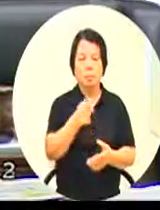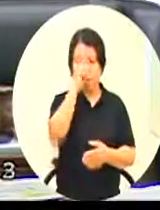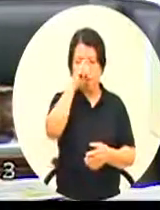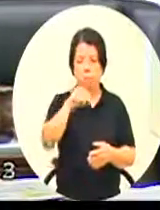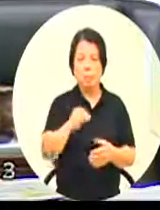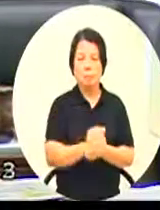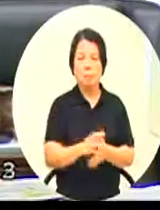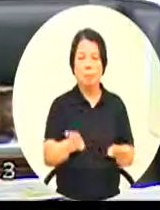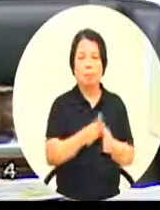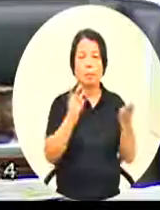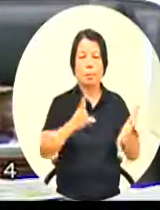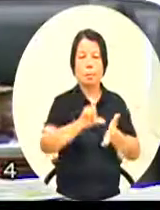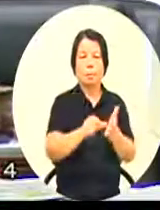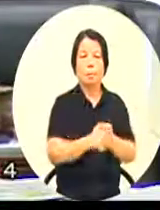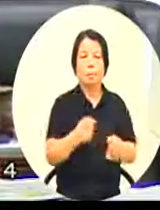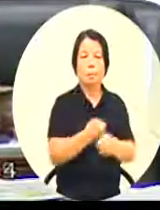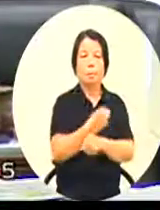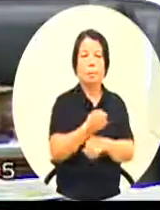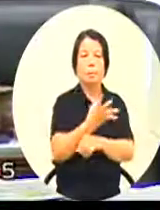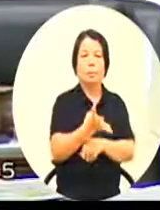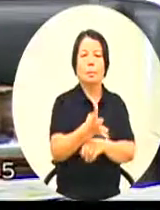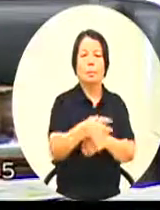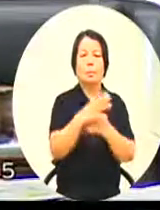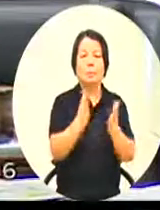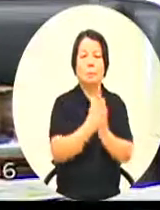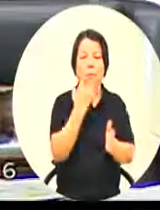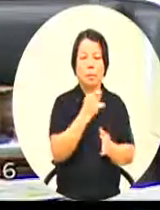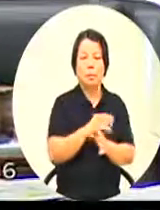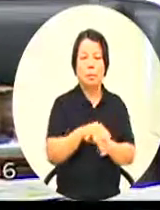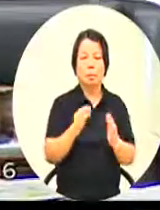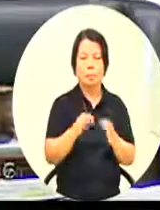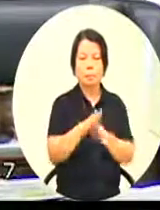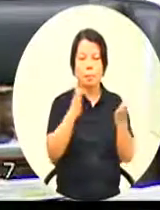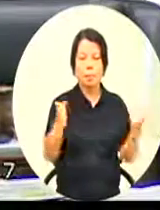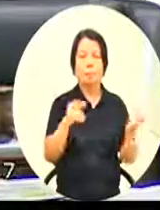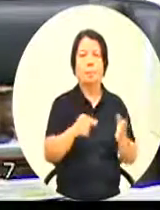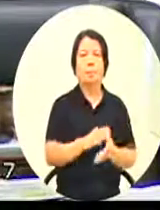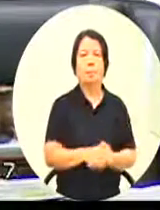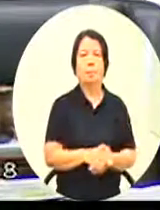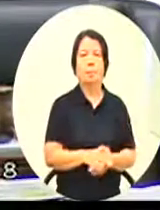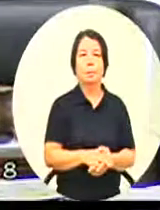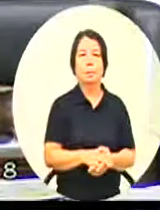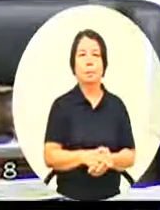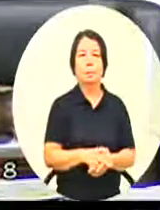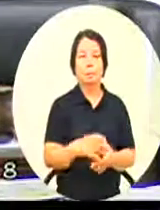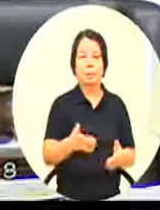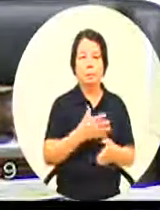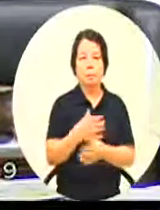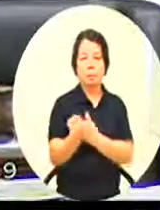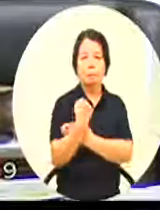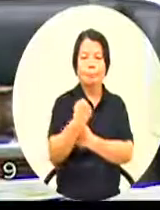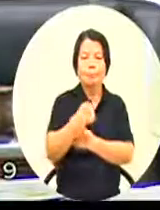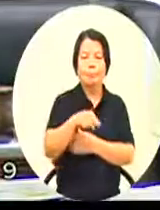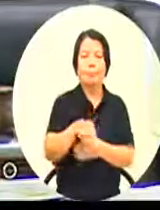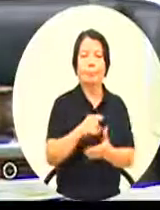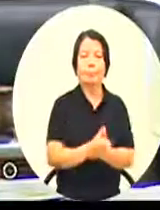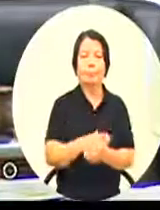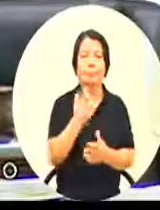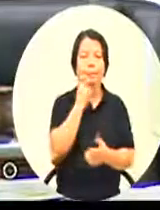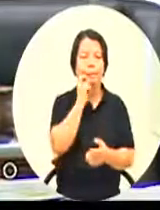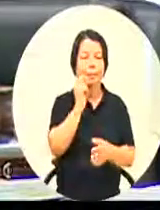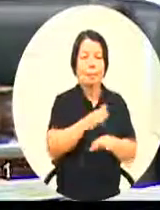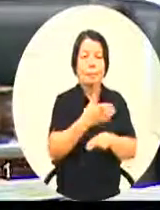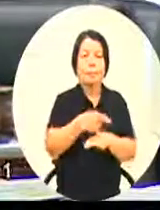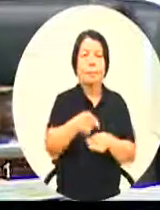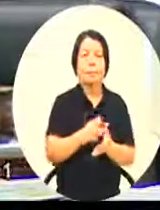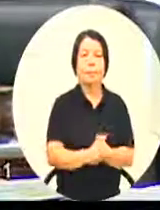开放的时间可以24小时全面开放哈，这是希望你们赶快加强啊，因为这不是很困难的事情，